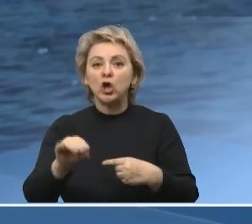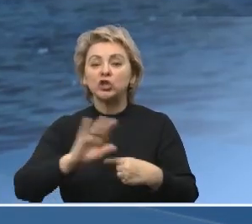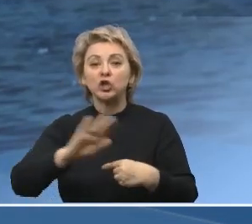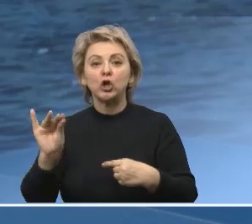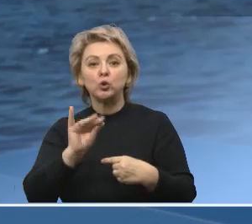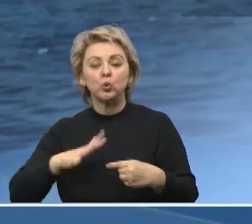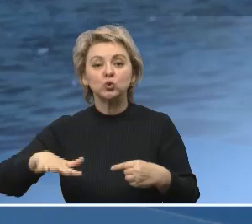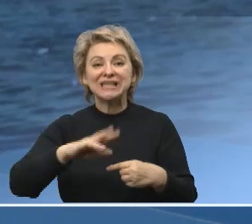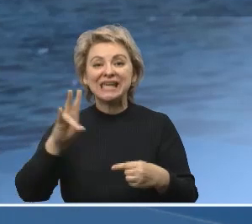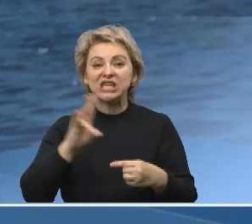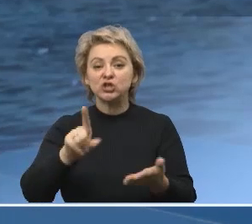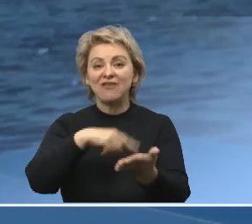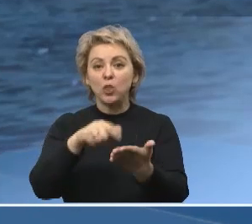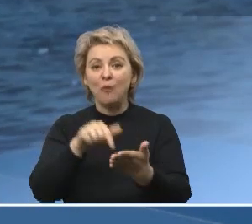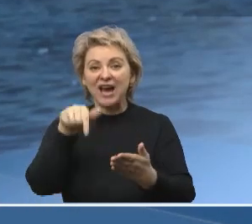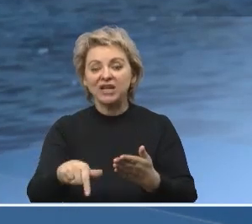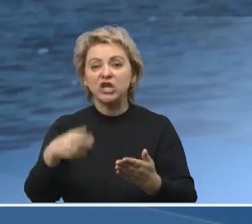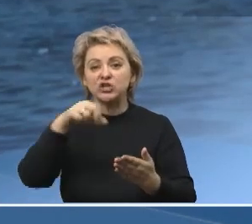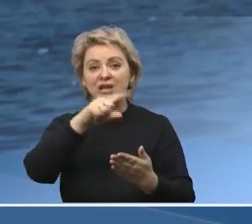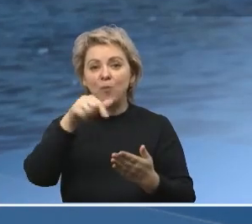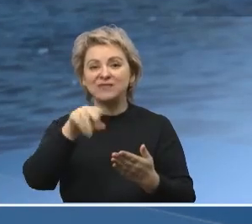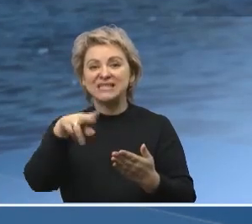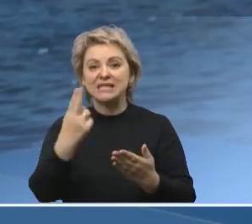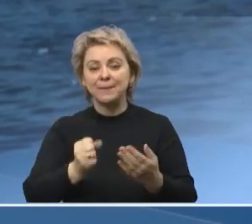из неюжных Нижнего Новгорода и Череповца.